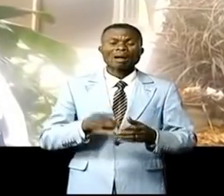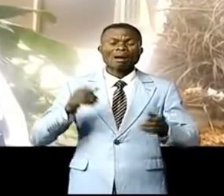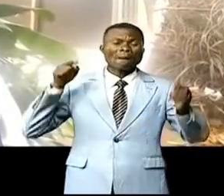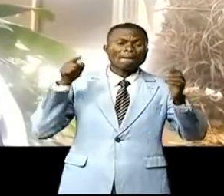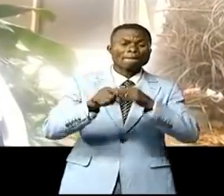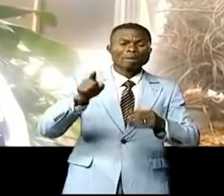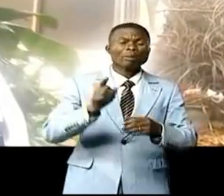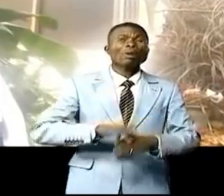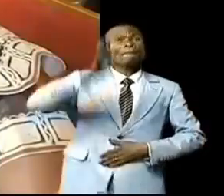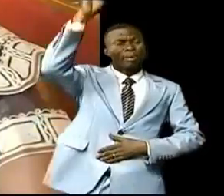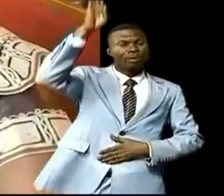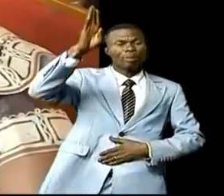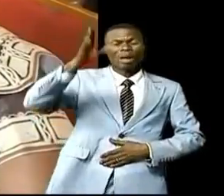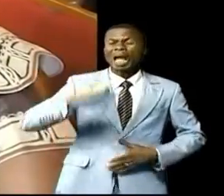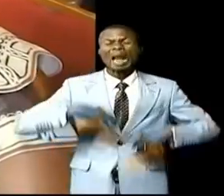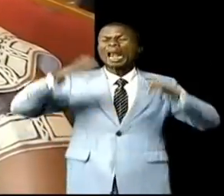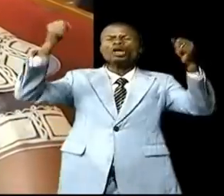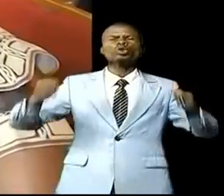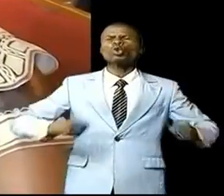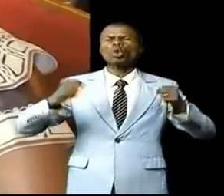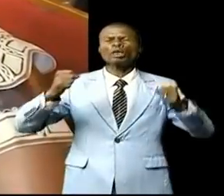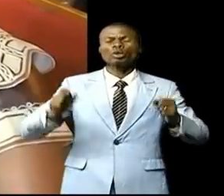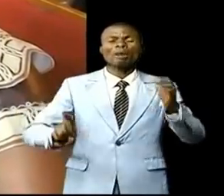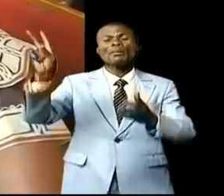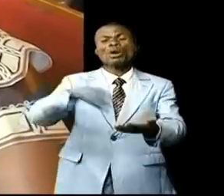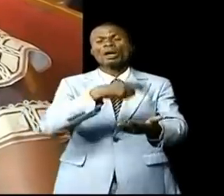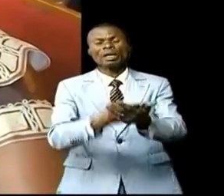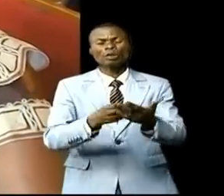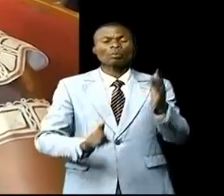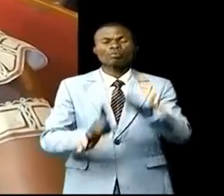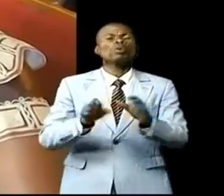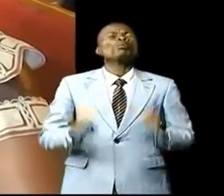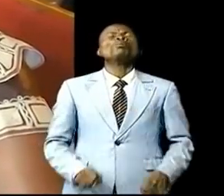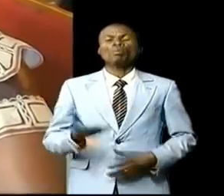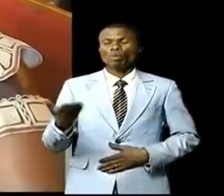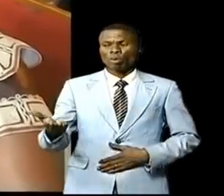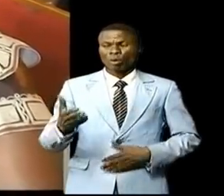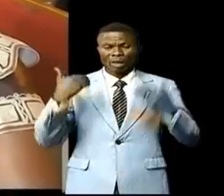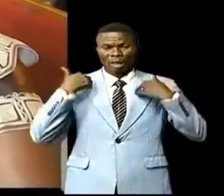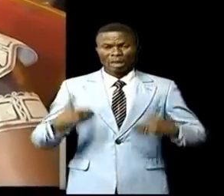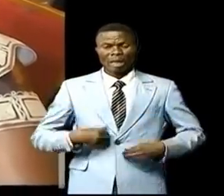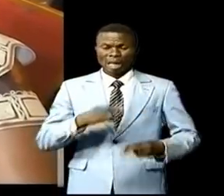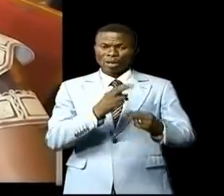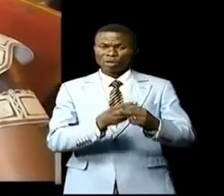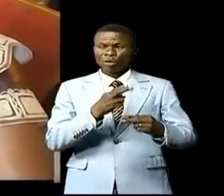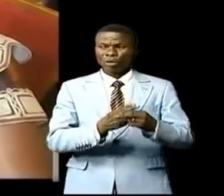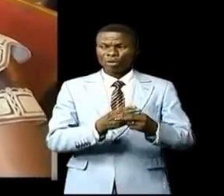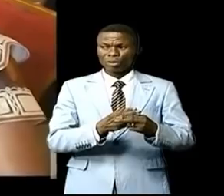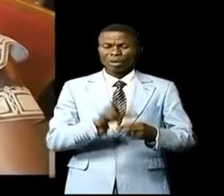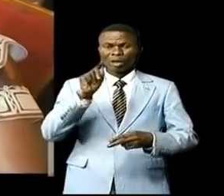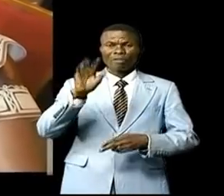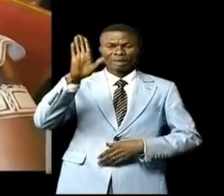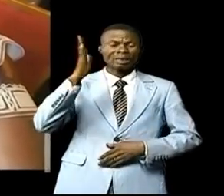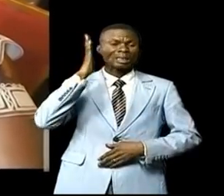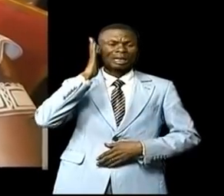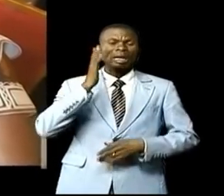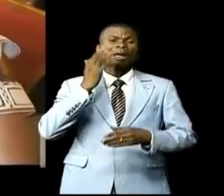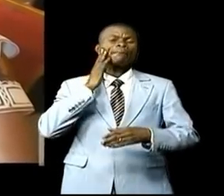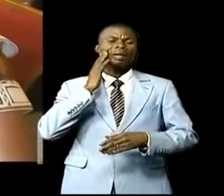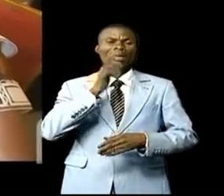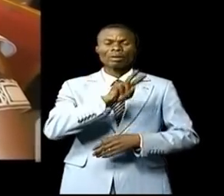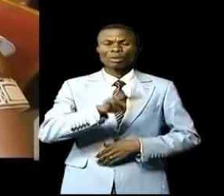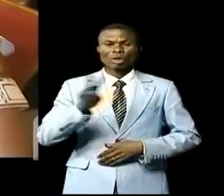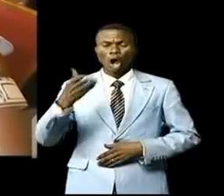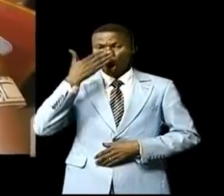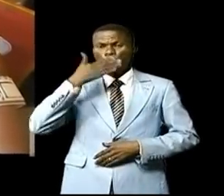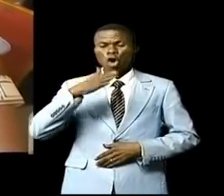tombée, elle est morte. Le corps de Kati Kankou-Polecha se trouve depuis hier, 25 mars 2022, à la